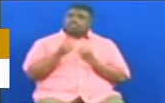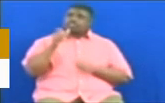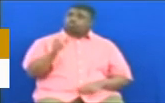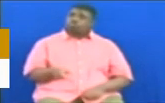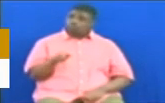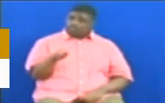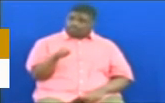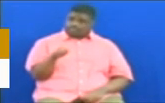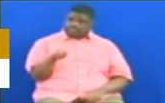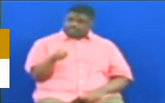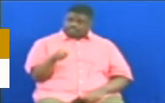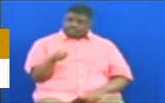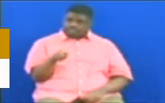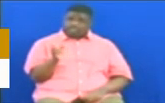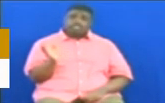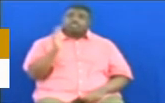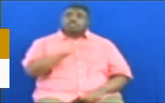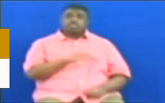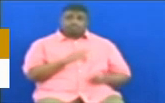ambaye kuna siku anaweza